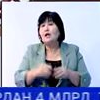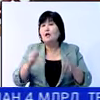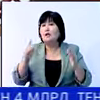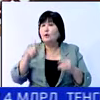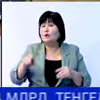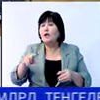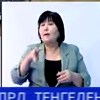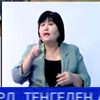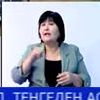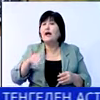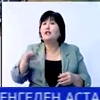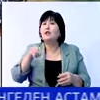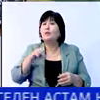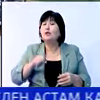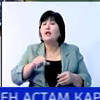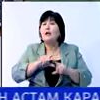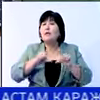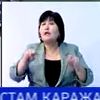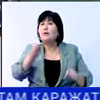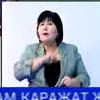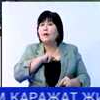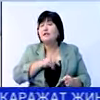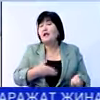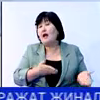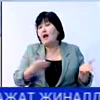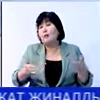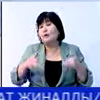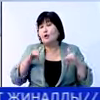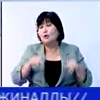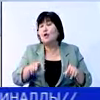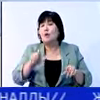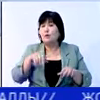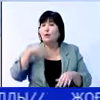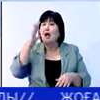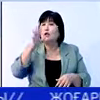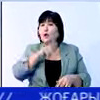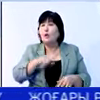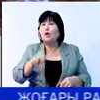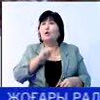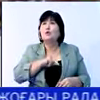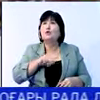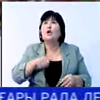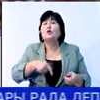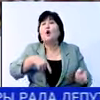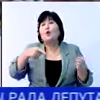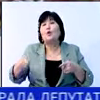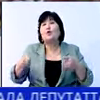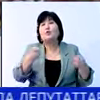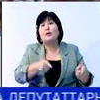тұрғындарға мәслихат депутаттары мен мекеме басшылары қабылдау жүргізбек. Кеңес беру орталығы алдағы уақытта өз жұмысын көшпелі қылуы да